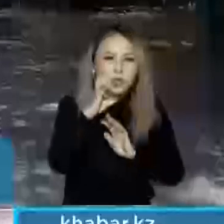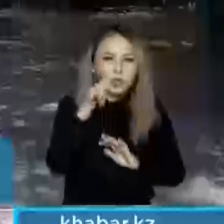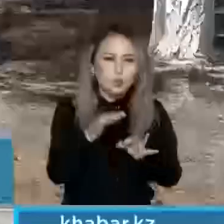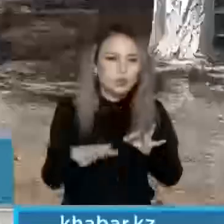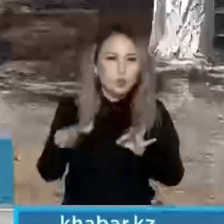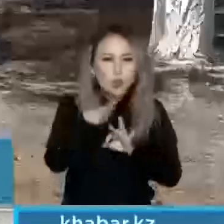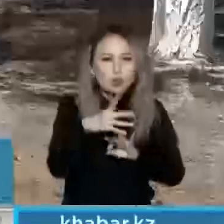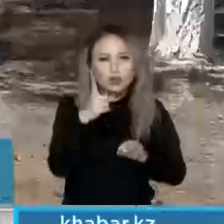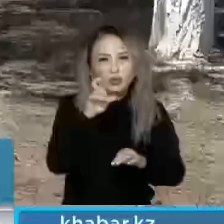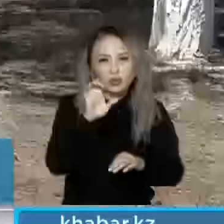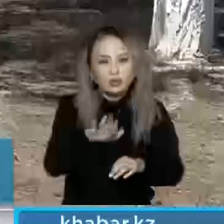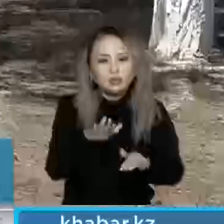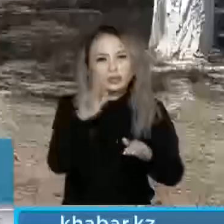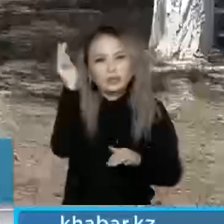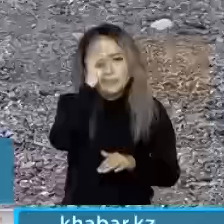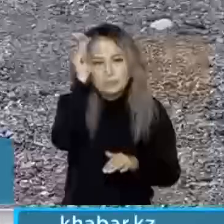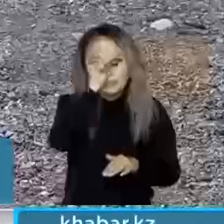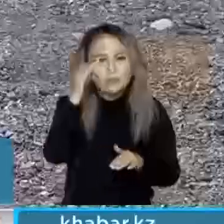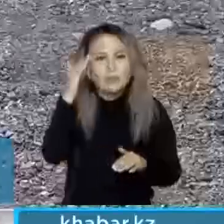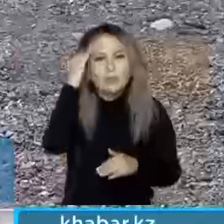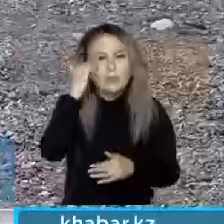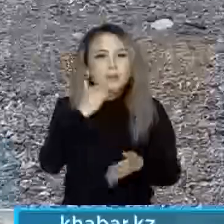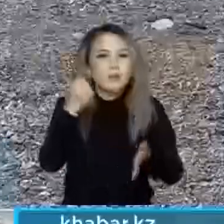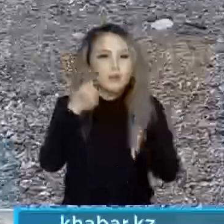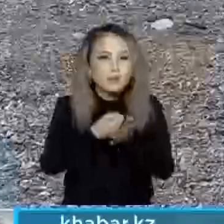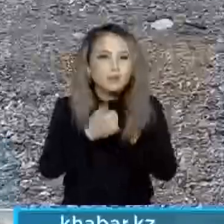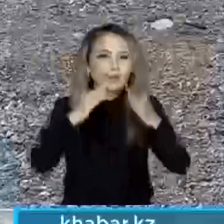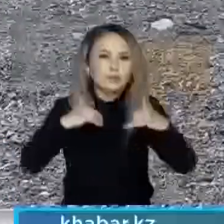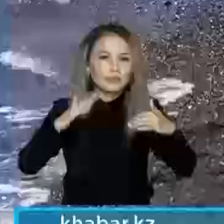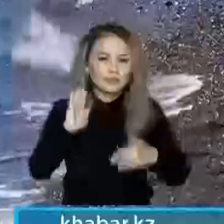облысы бойынша 100 мыңнан астам оқушы жазғы лагерлерде демалады.